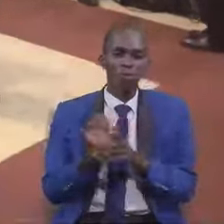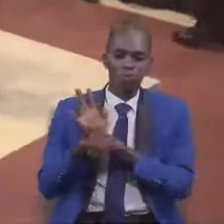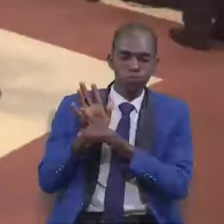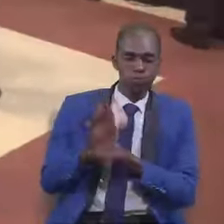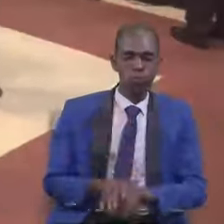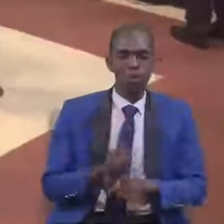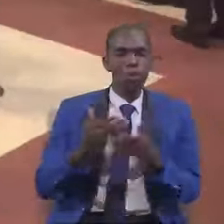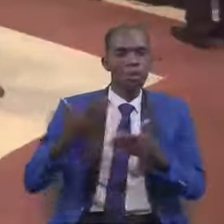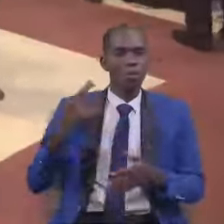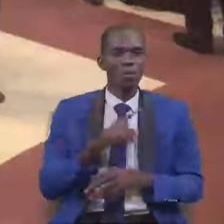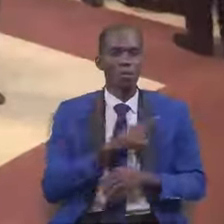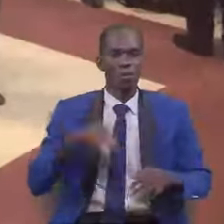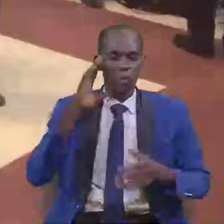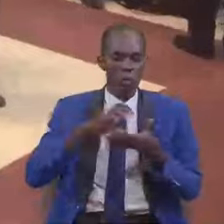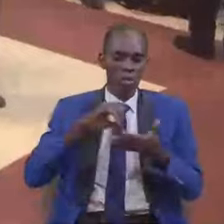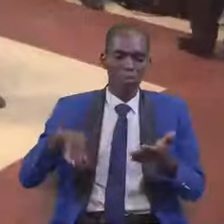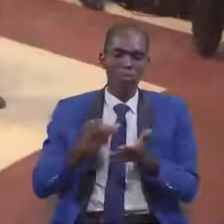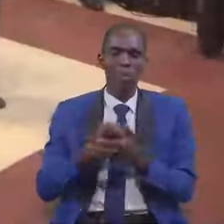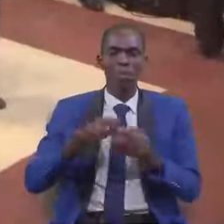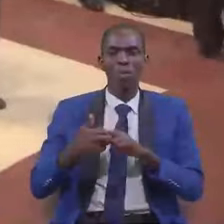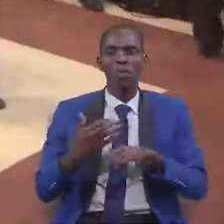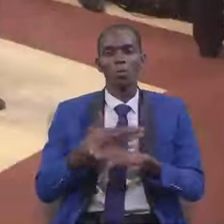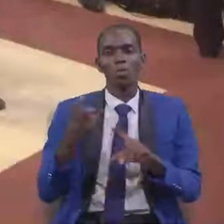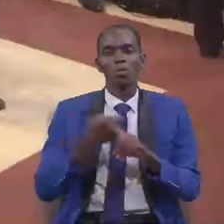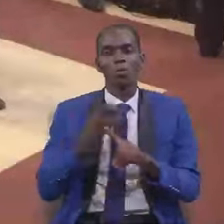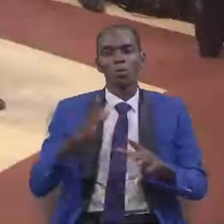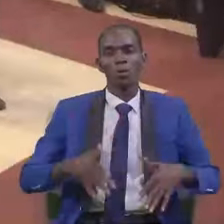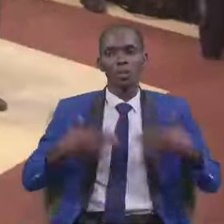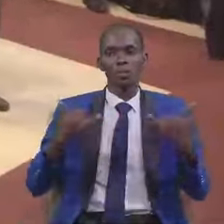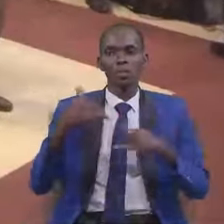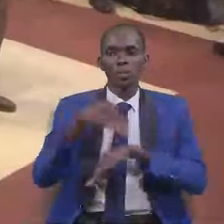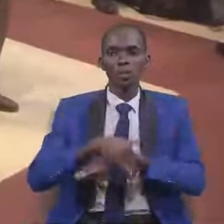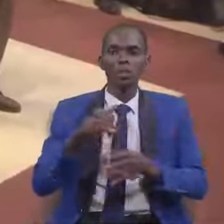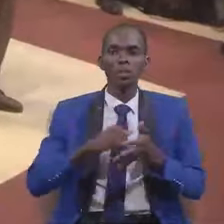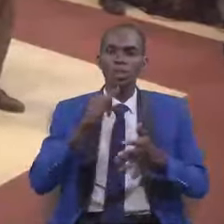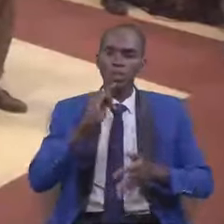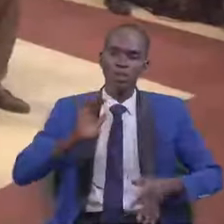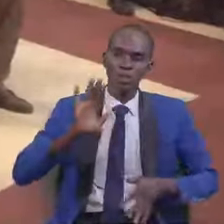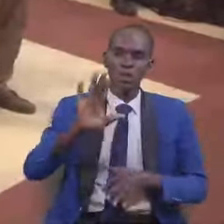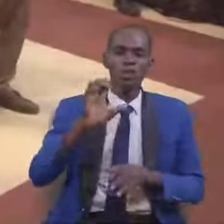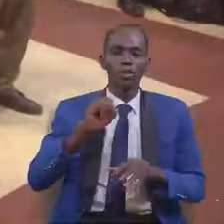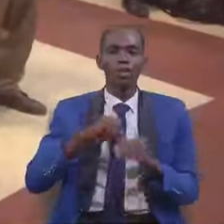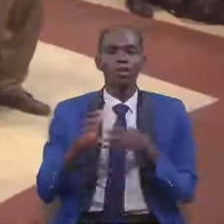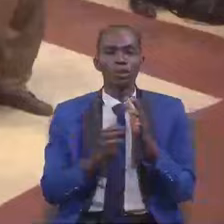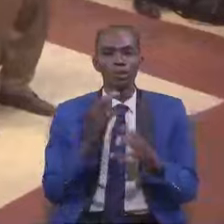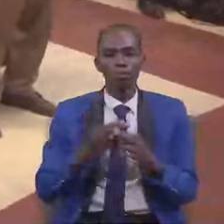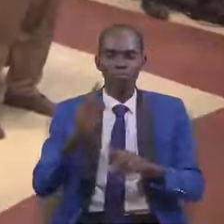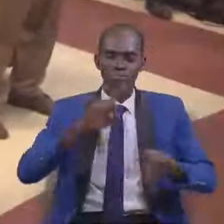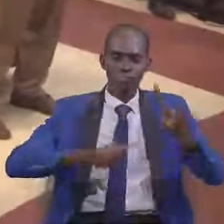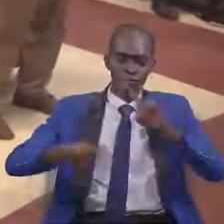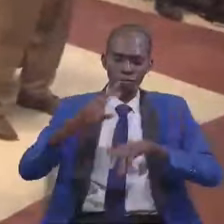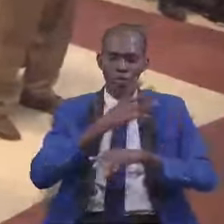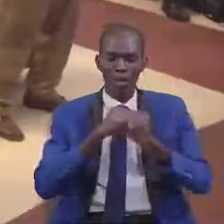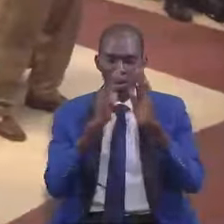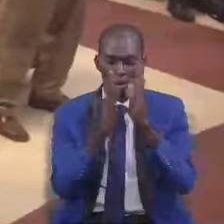le Seigneur va ôter la montagne là. C'est pour vous. C'est pour vous. Ouvrez la bouche et parlez au Seigneur. Ouvrez la